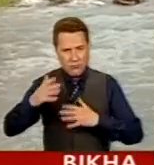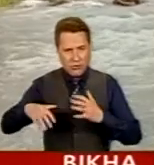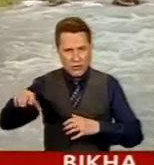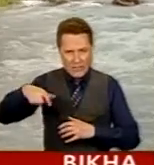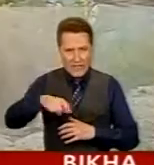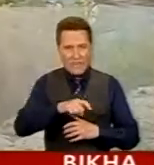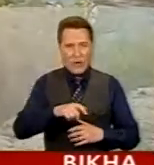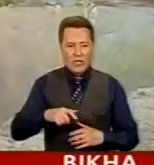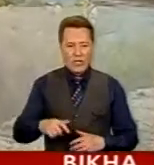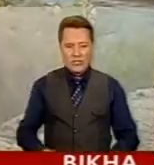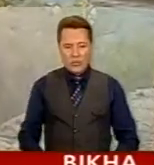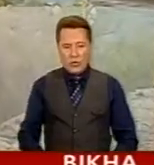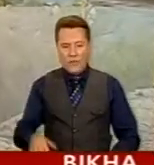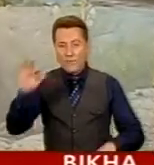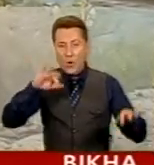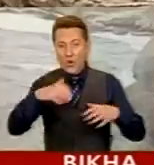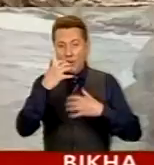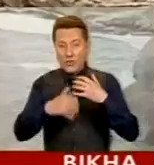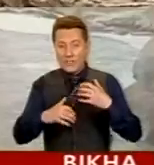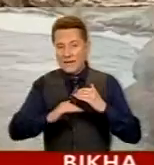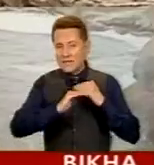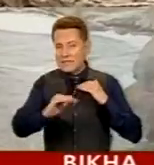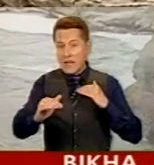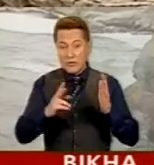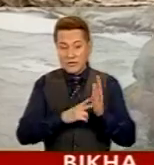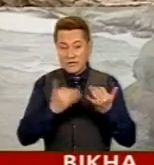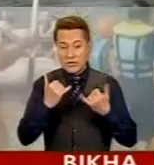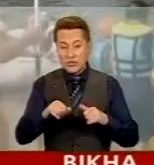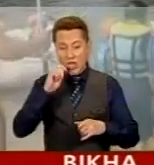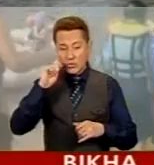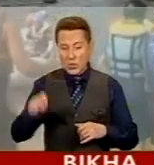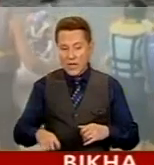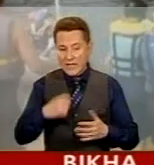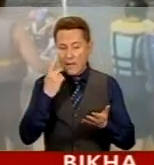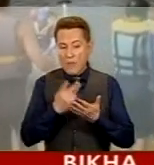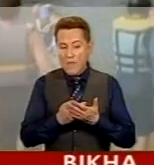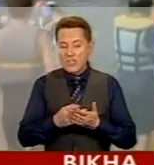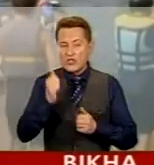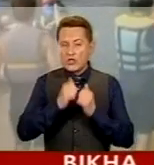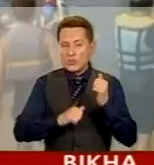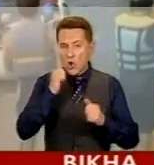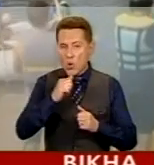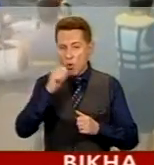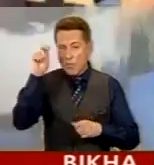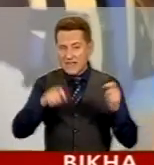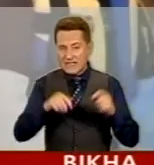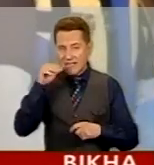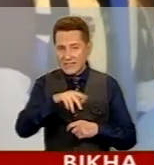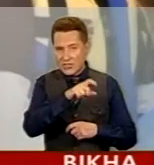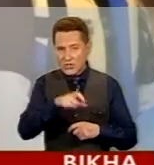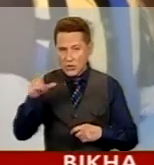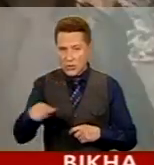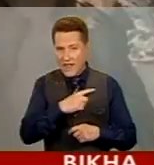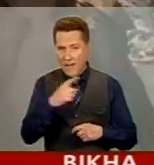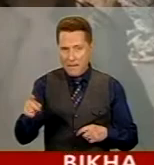гірською річкою. Гори посеред степу – таке одне із семи чудес України. Побачити його сюди щороку приїздять тисячі людей. Найперше